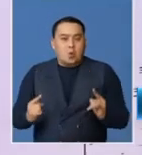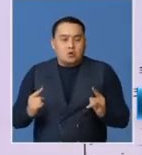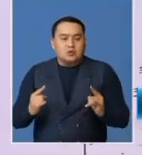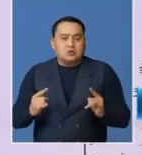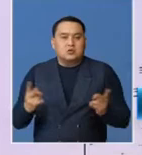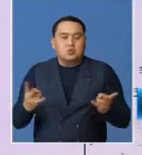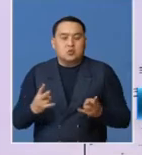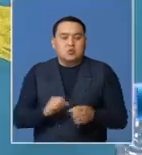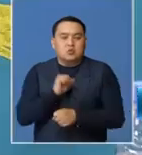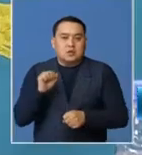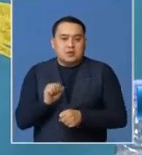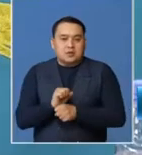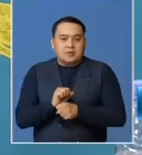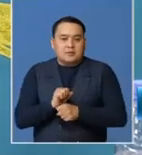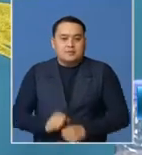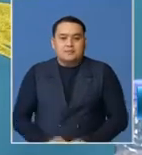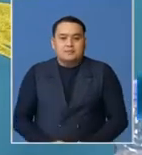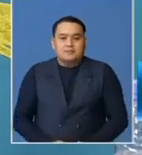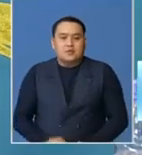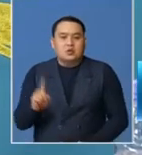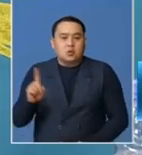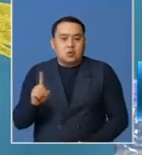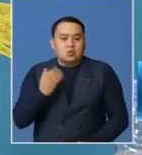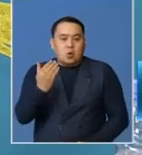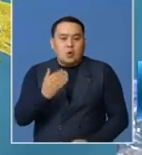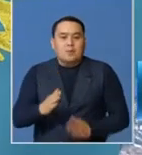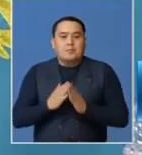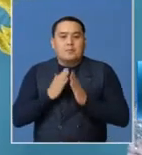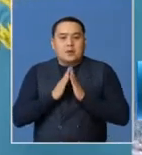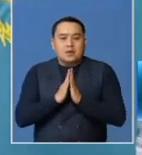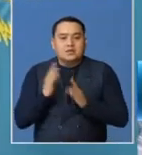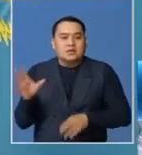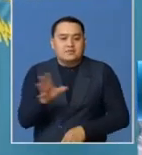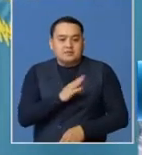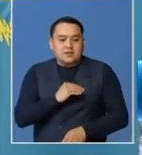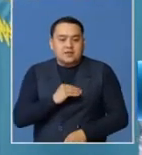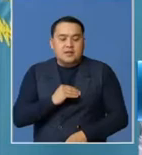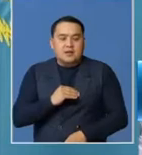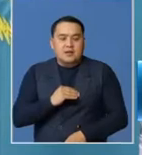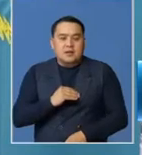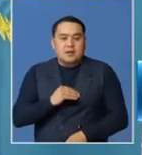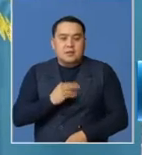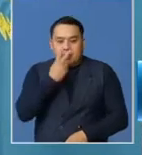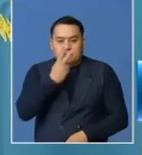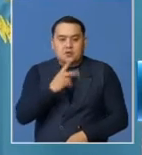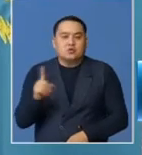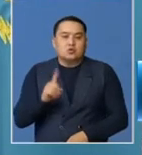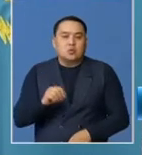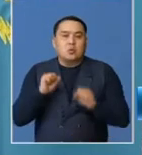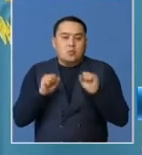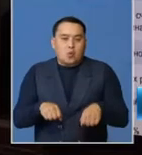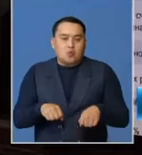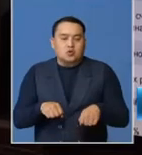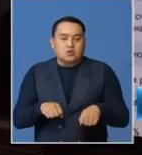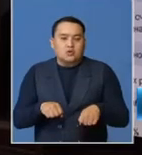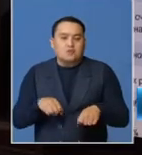дорогой на станции Шамалган. То, что он просил, вот эти вот вещи все учтите, посмотрите, что можно